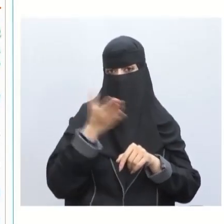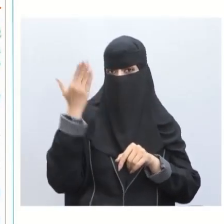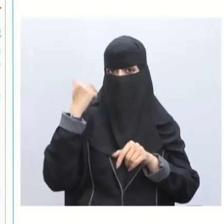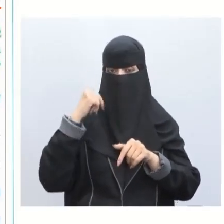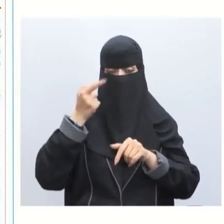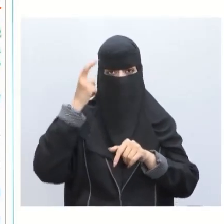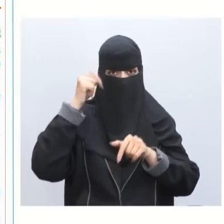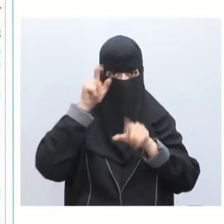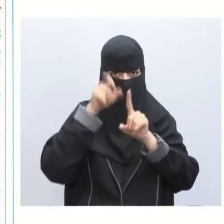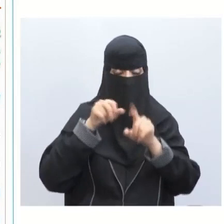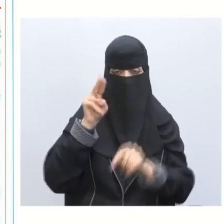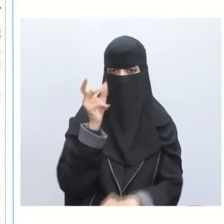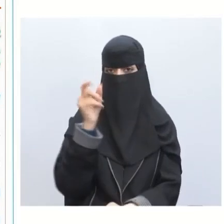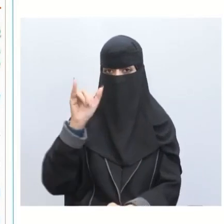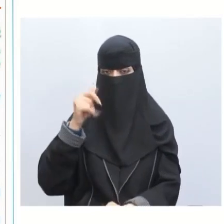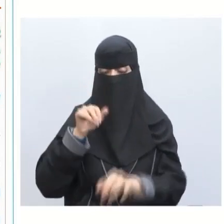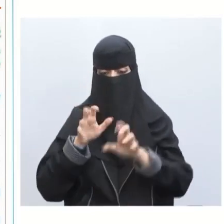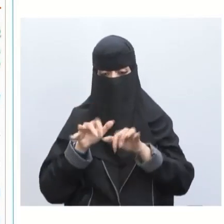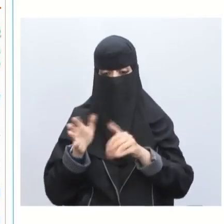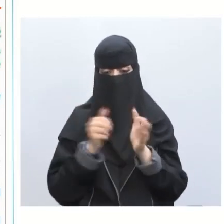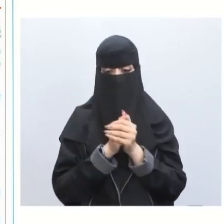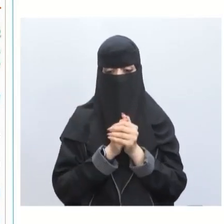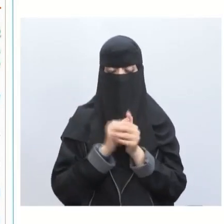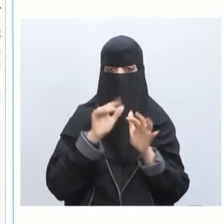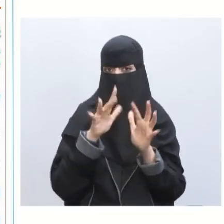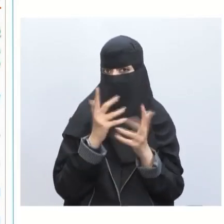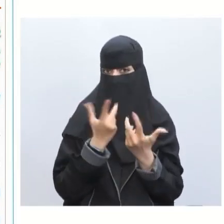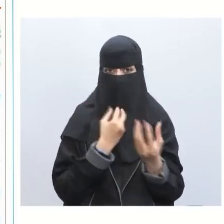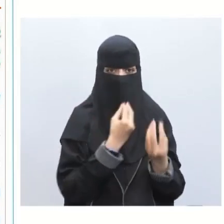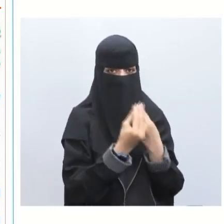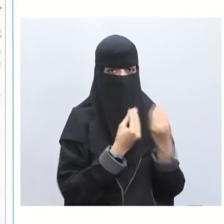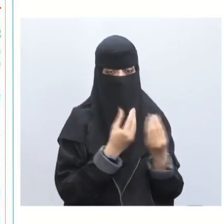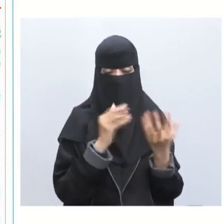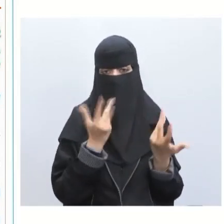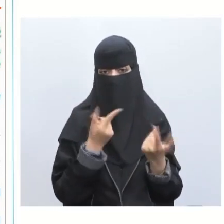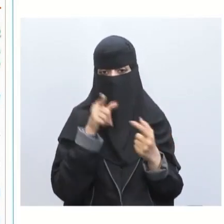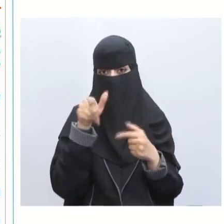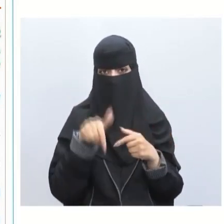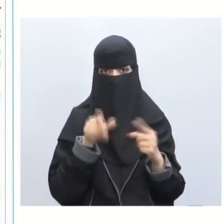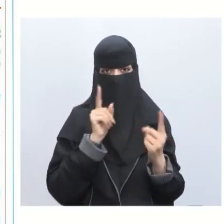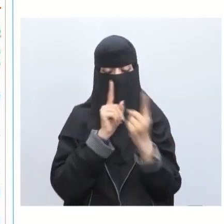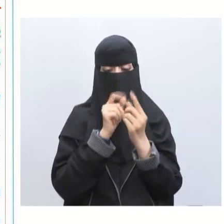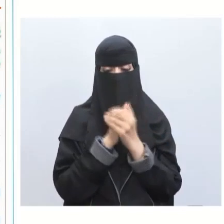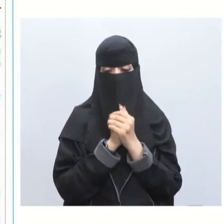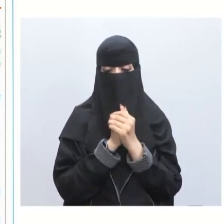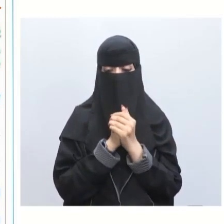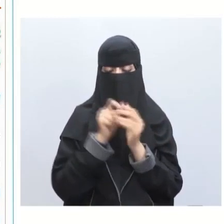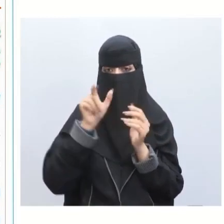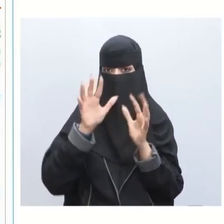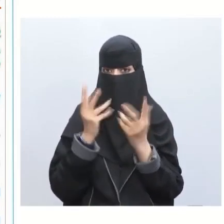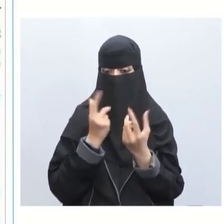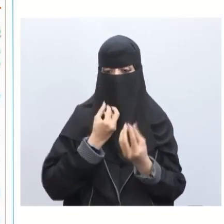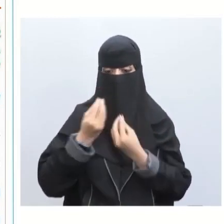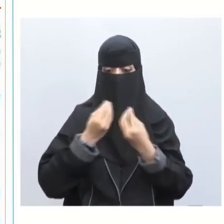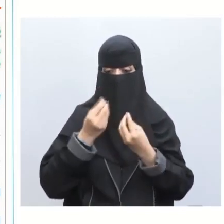تعرضت للتنمر الالكتروني وكيف تعاملت مع هذا الموقف